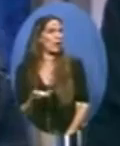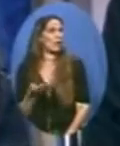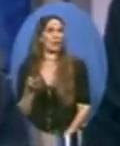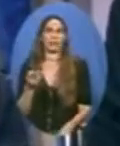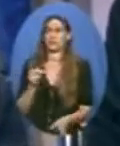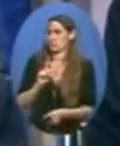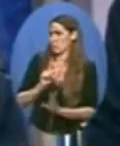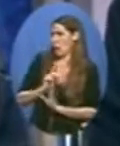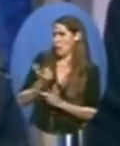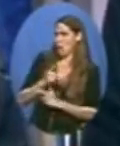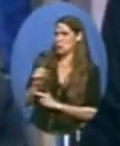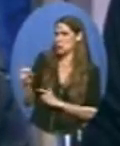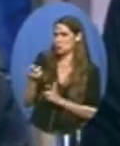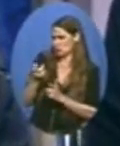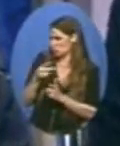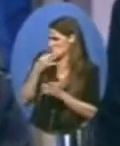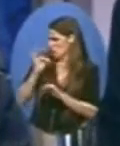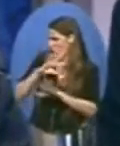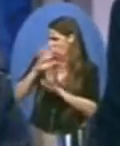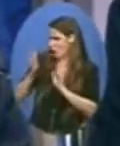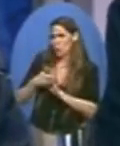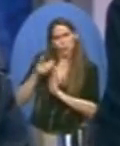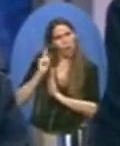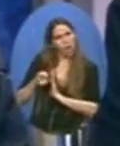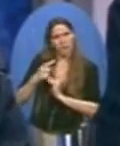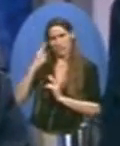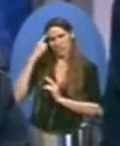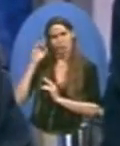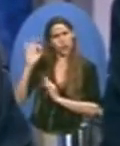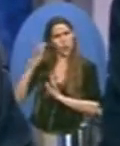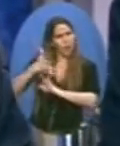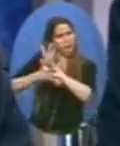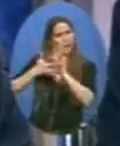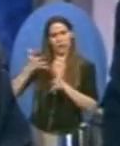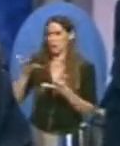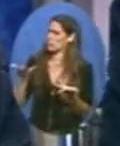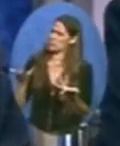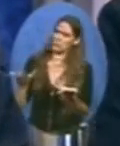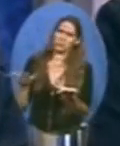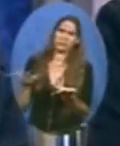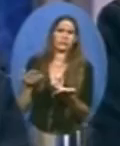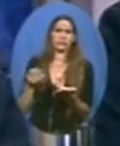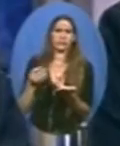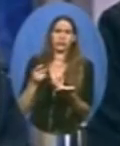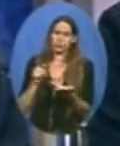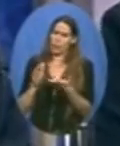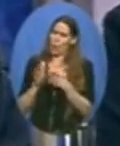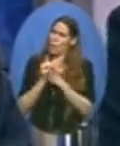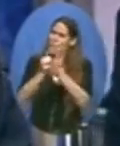לא שאסור לו לטפל בנושאים כאלה. בוודאי שהוא חייב להביע את דעתו, בוודאי שהוא חייב להוביל, כמו שהוא מוביל את כל הנושאים האחרים בממשלה.